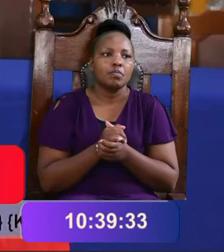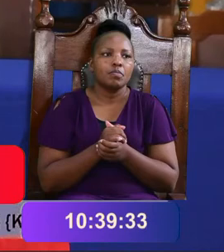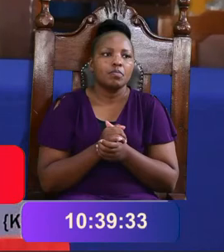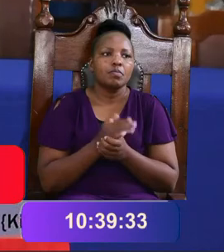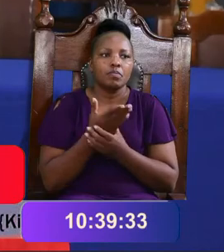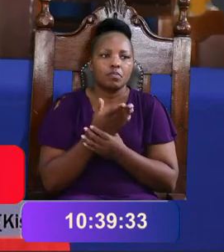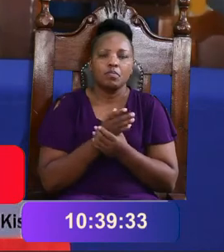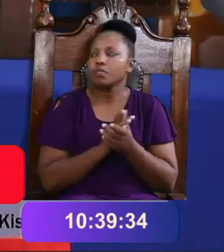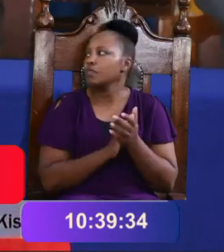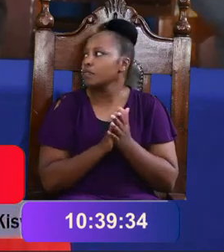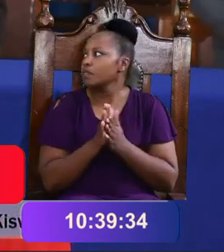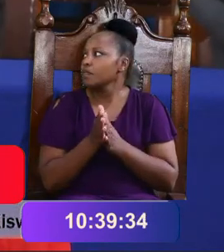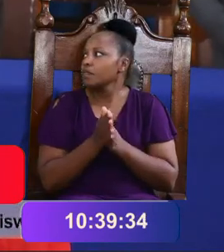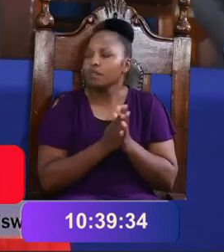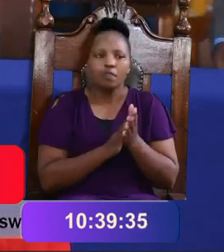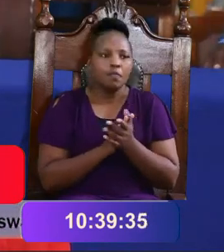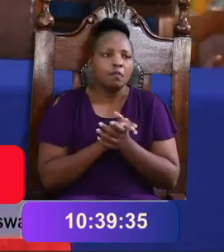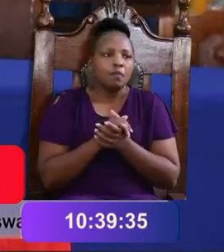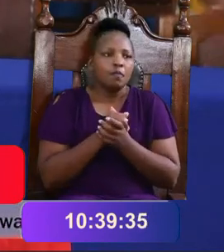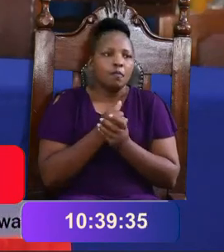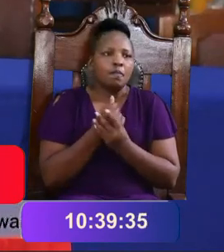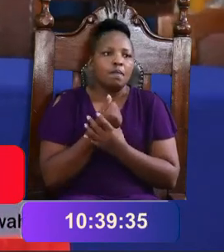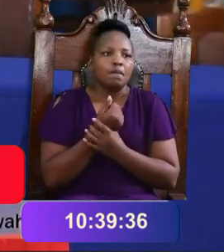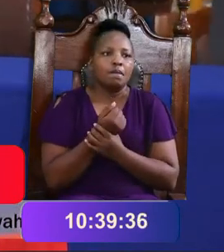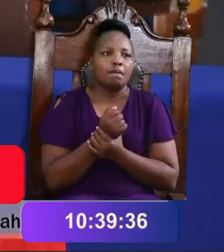Head teacher, I think yes, they are here.